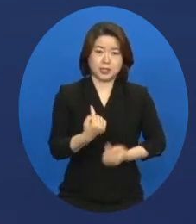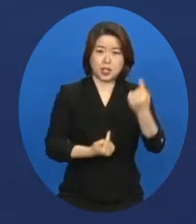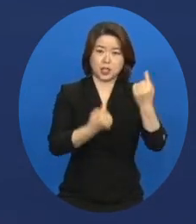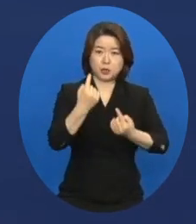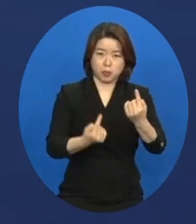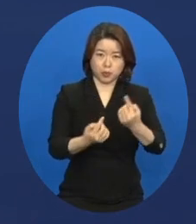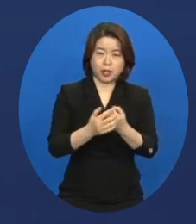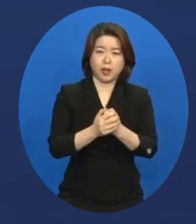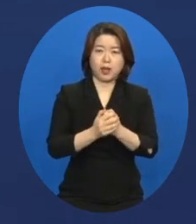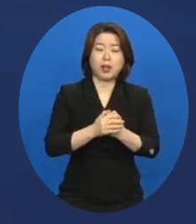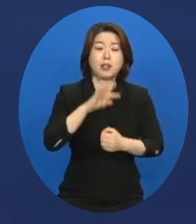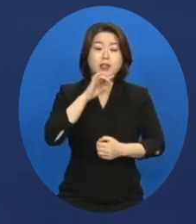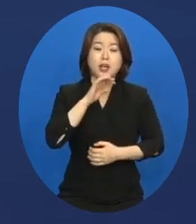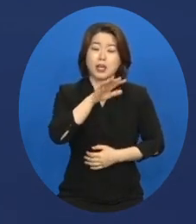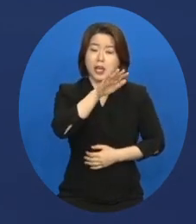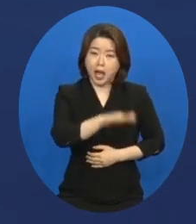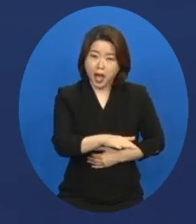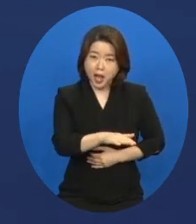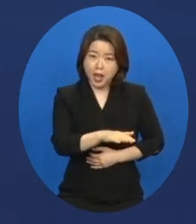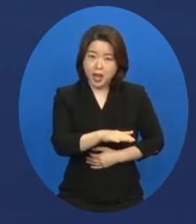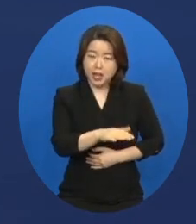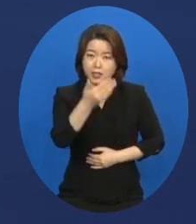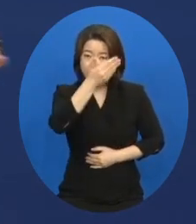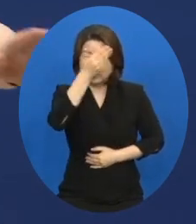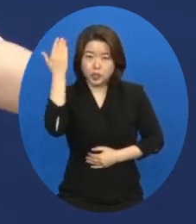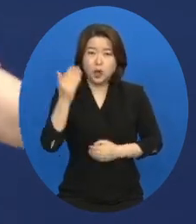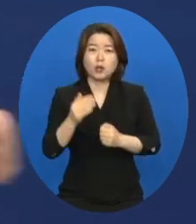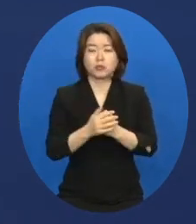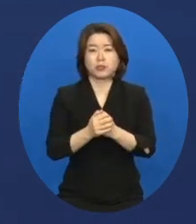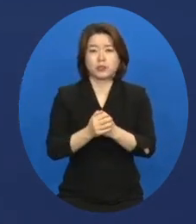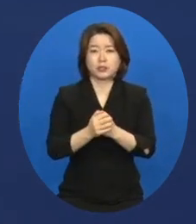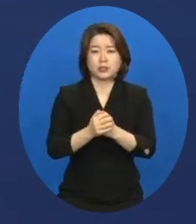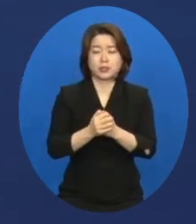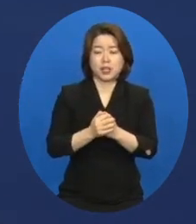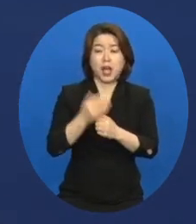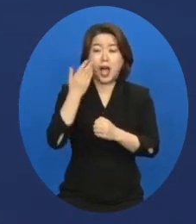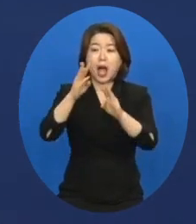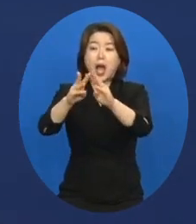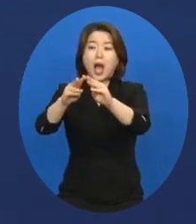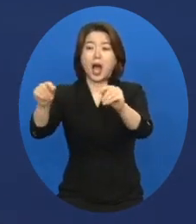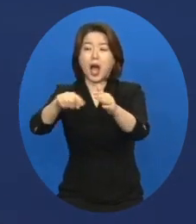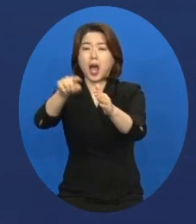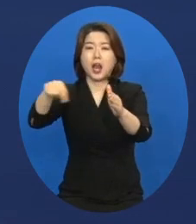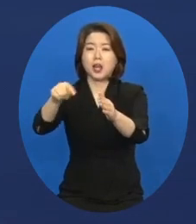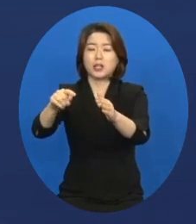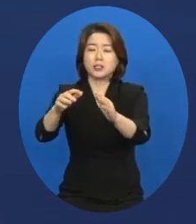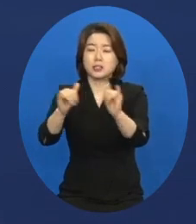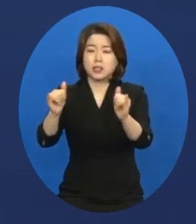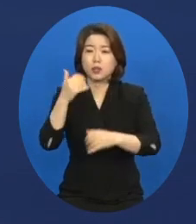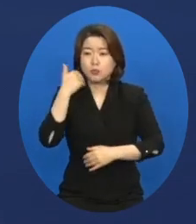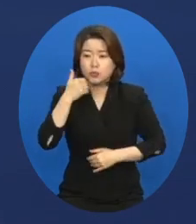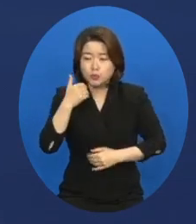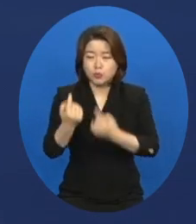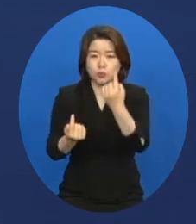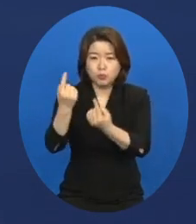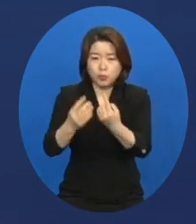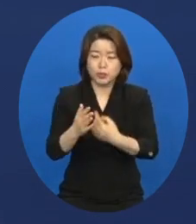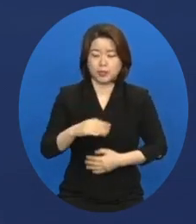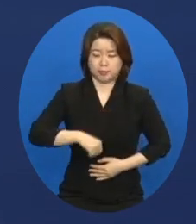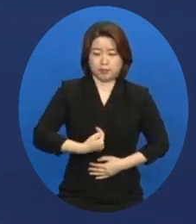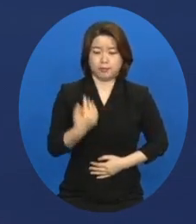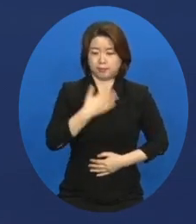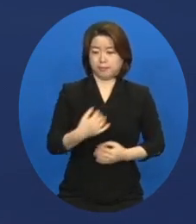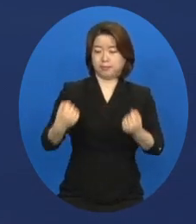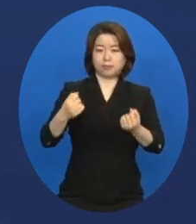거의 40살이나 더 젊은 그 가나안 백성들 어느 누구보다도 자기는